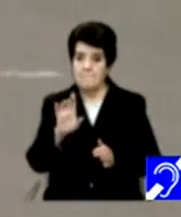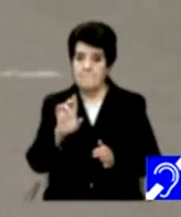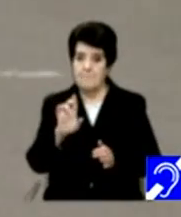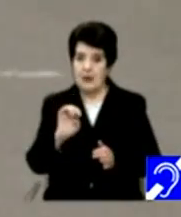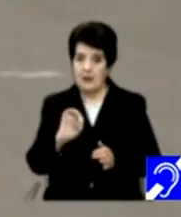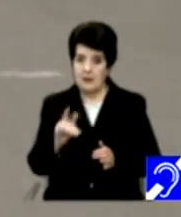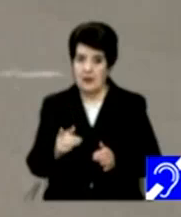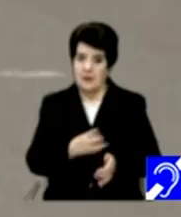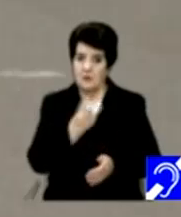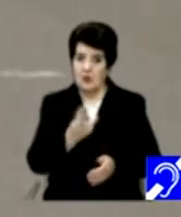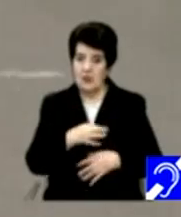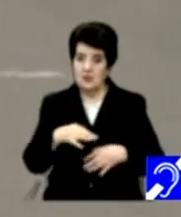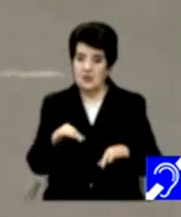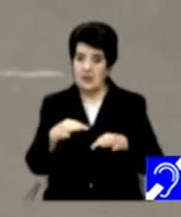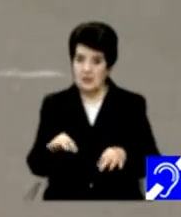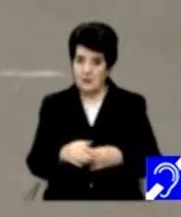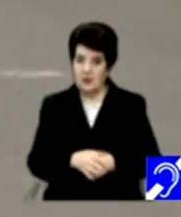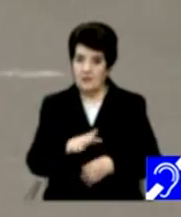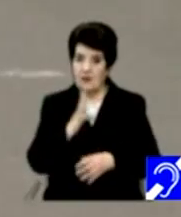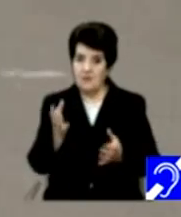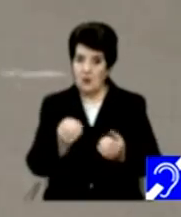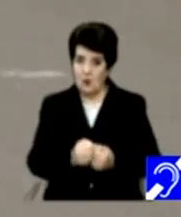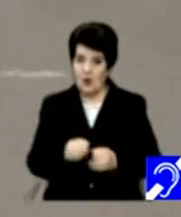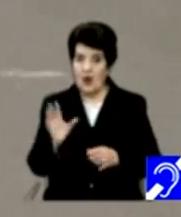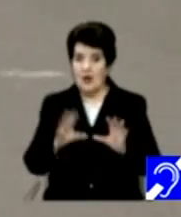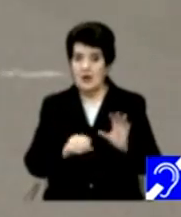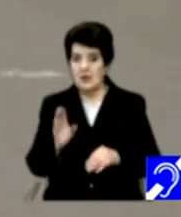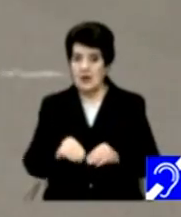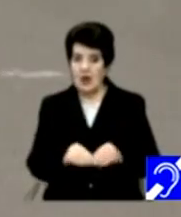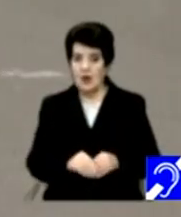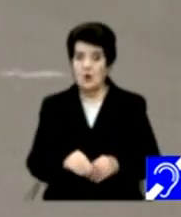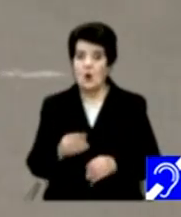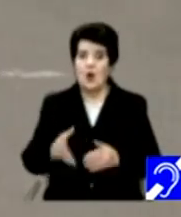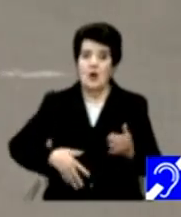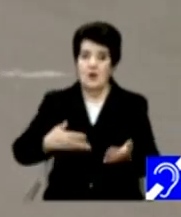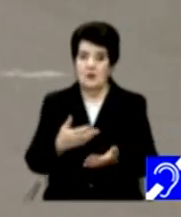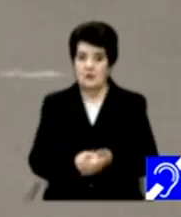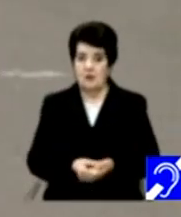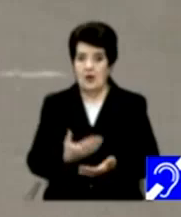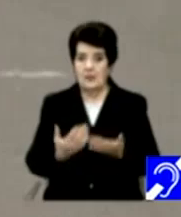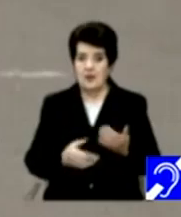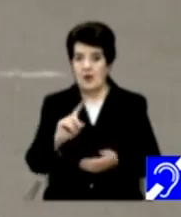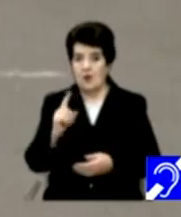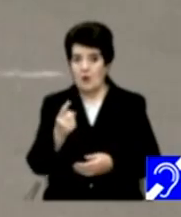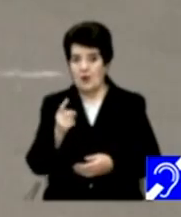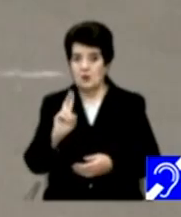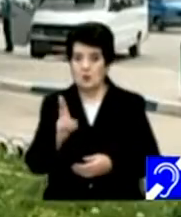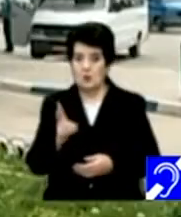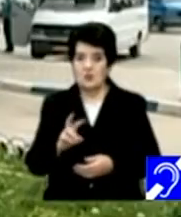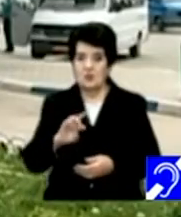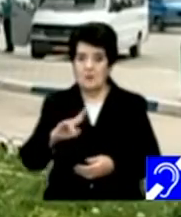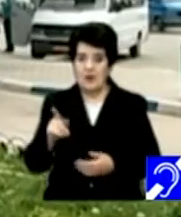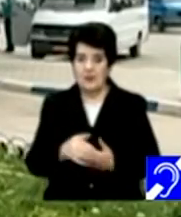dacă doleanța transportatorilor va fi luată în calcul, pasagerii ar urma să plătească dublu, adică 1 leu și 20 de